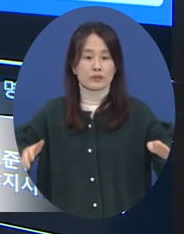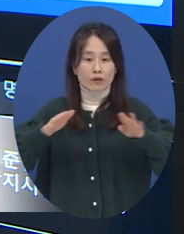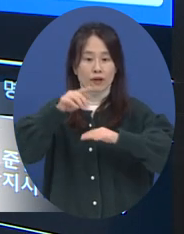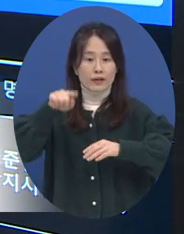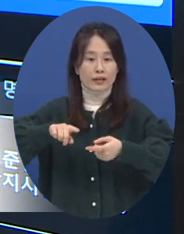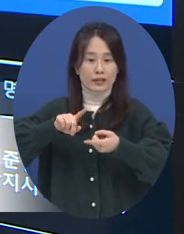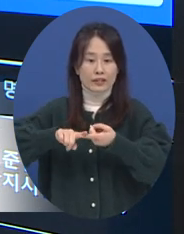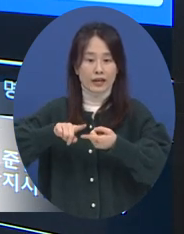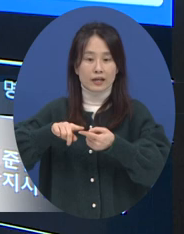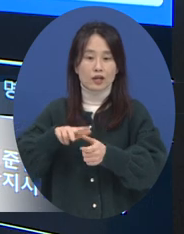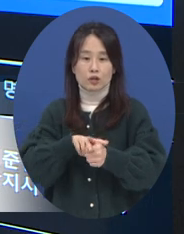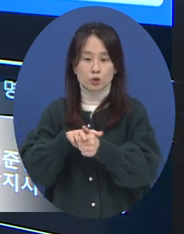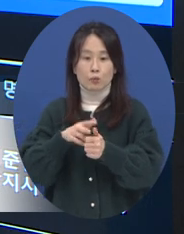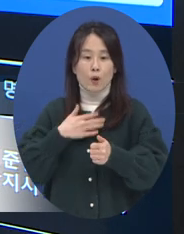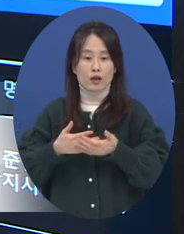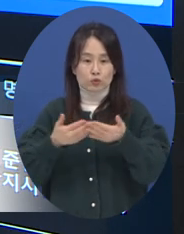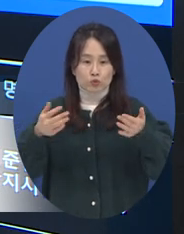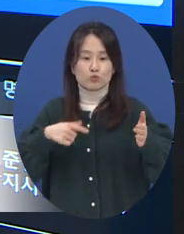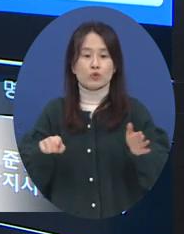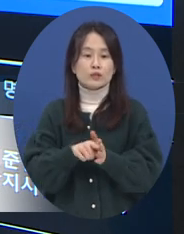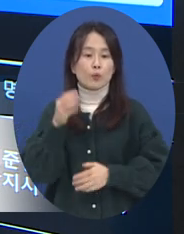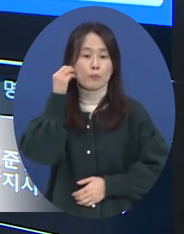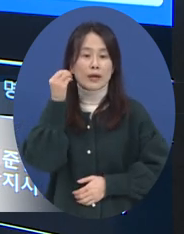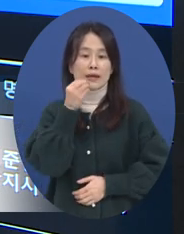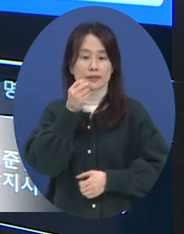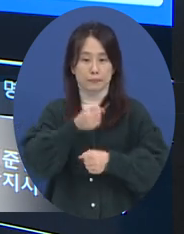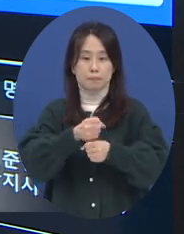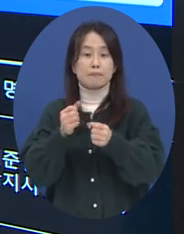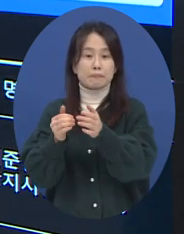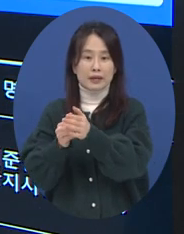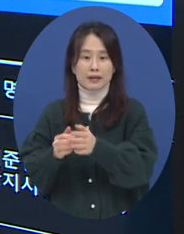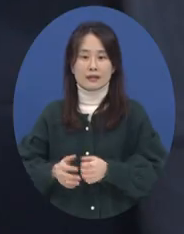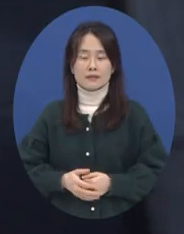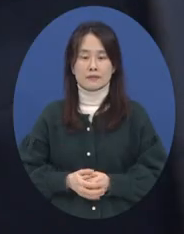대한 정보를 안내하고자 홈페이지를 제작하게 되었습니다.